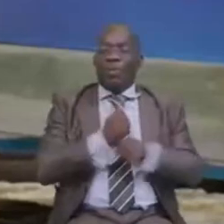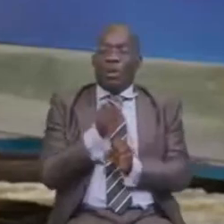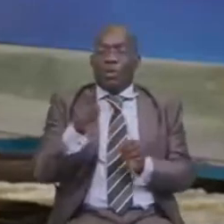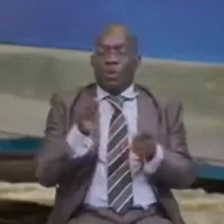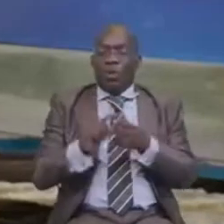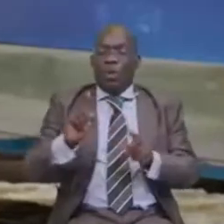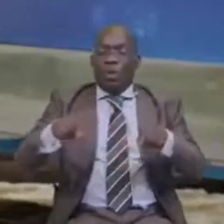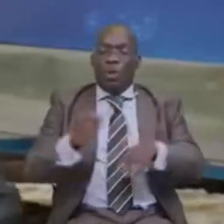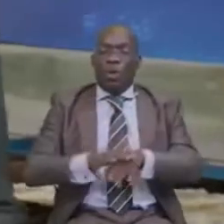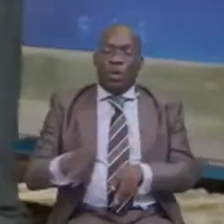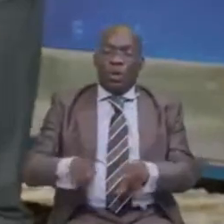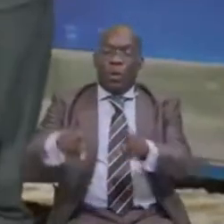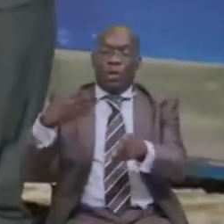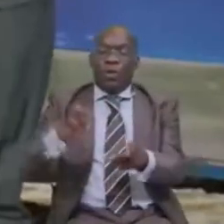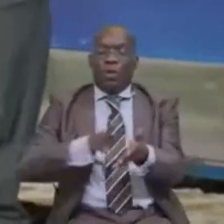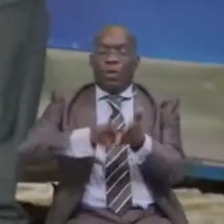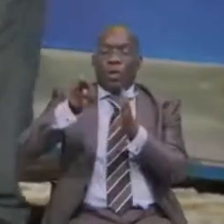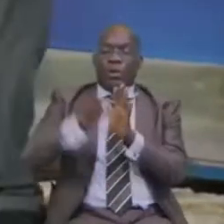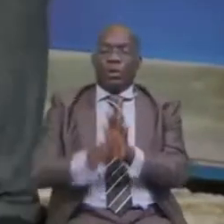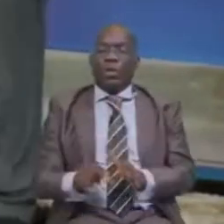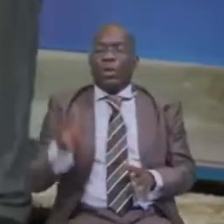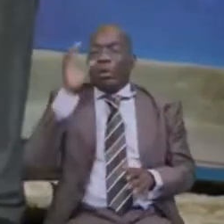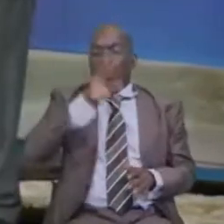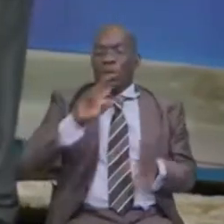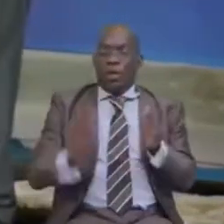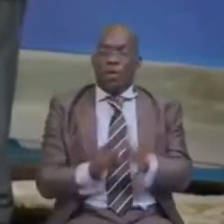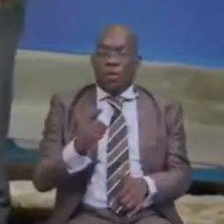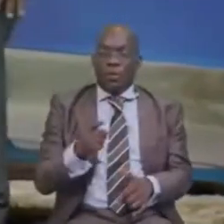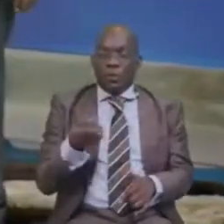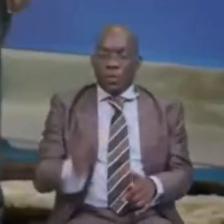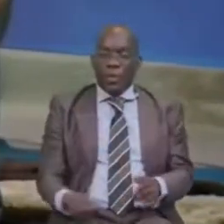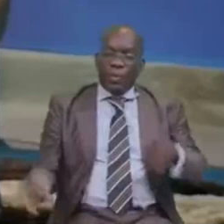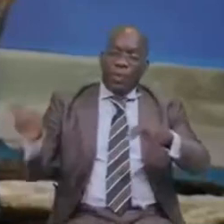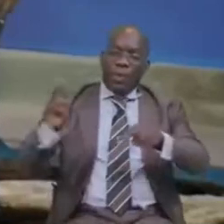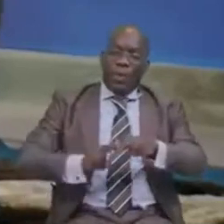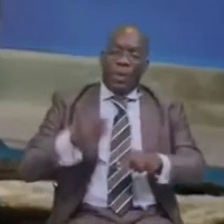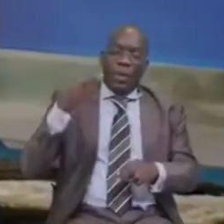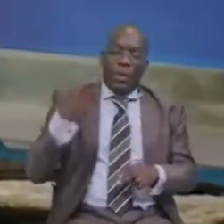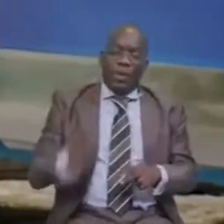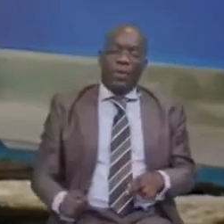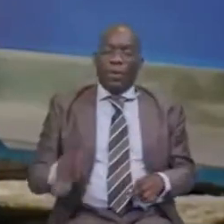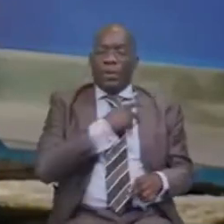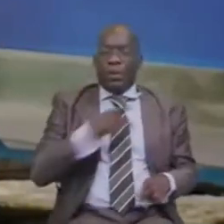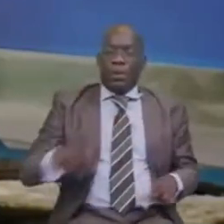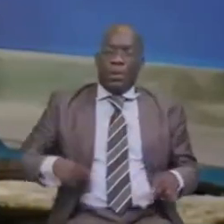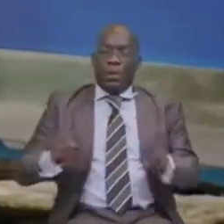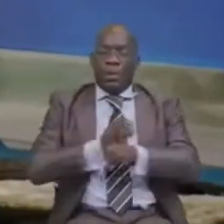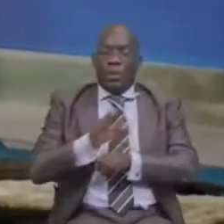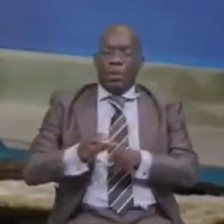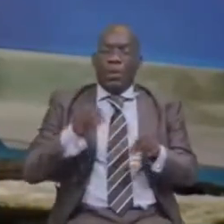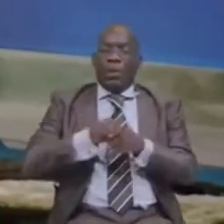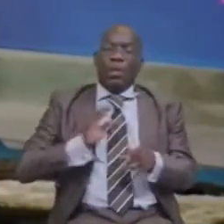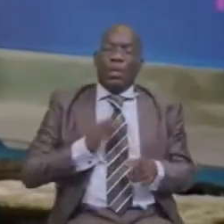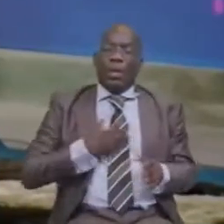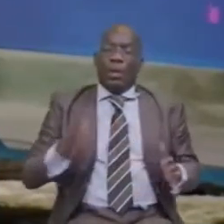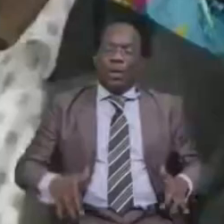sentier de la justice. Cherchez premièrement l'expansion du royaume dans nos vies. Comme